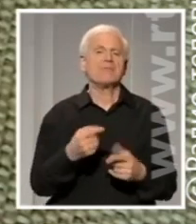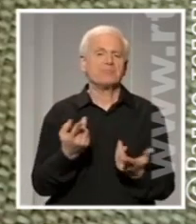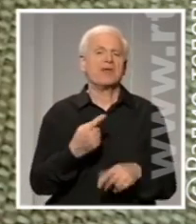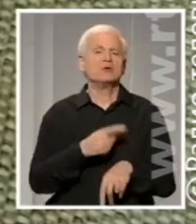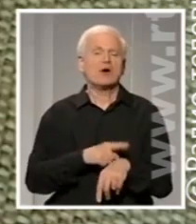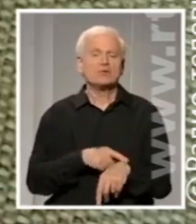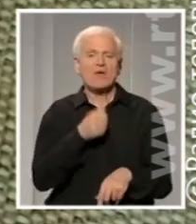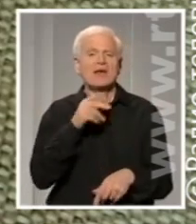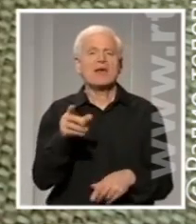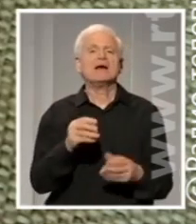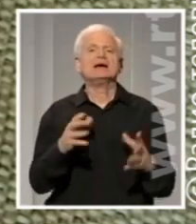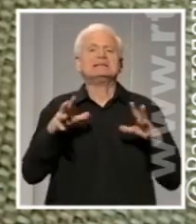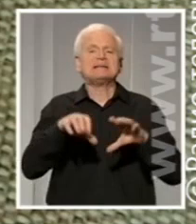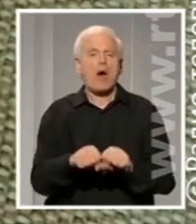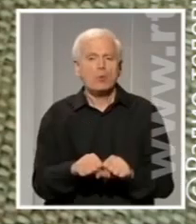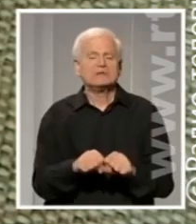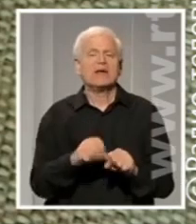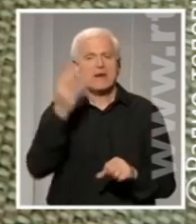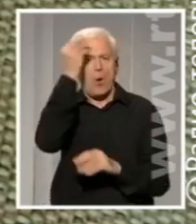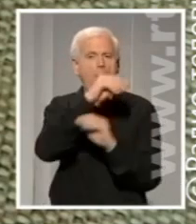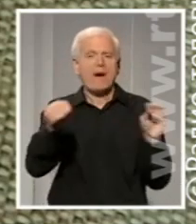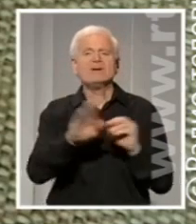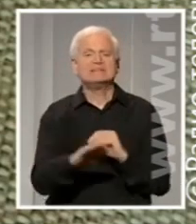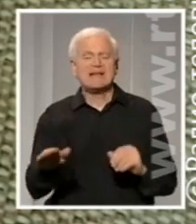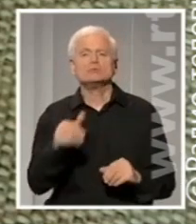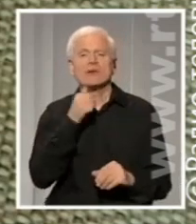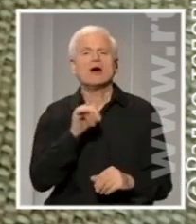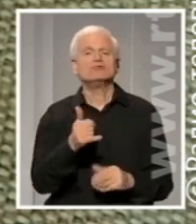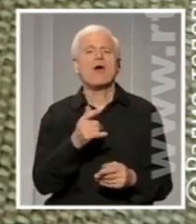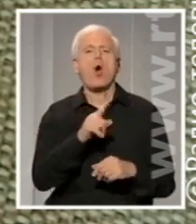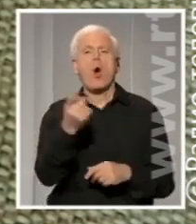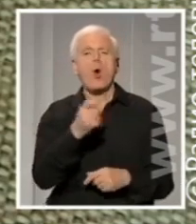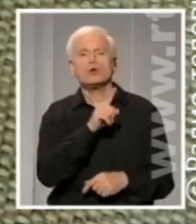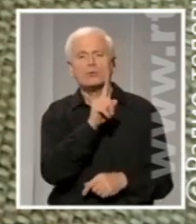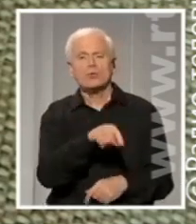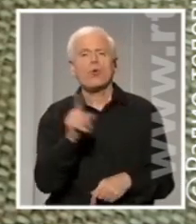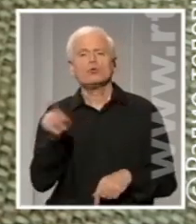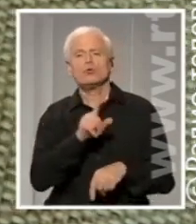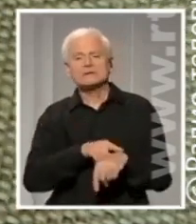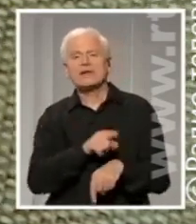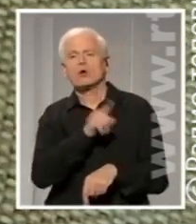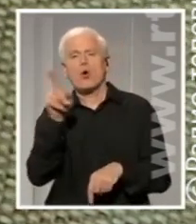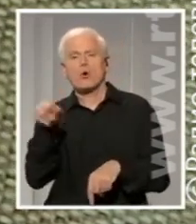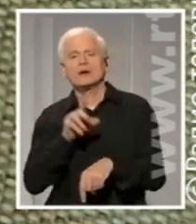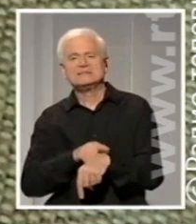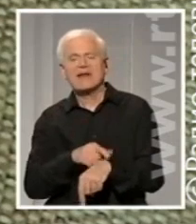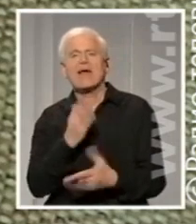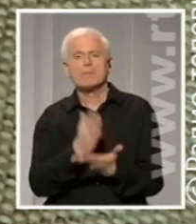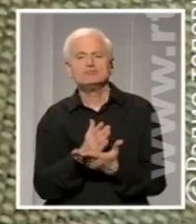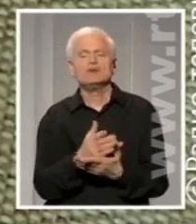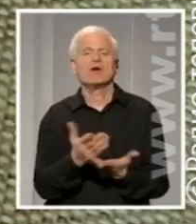da kažemo, bukirali, zauzeli, obavestili decu da će od tog do tog, toliko i toliko sati, toliko i toliko sati